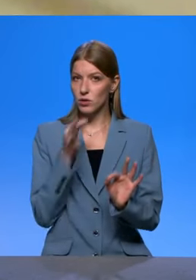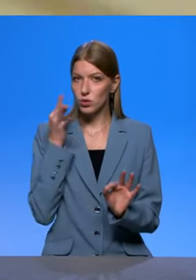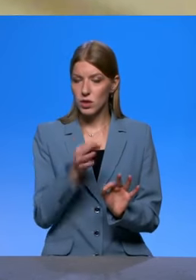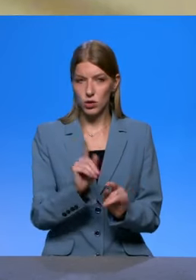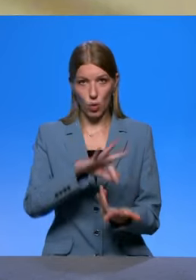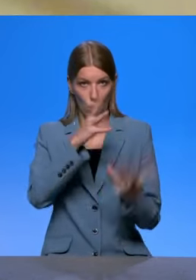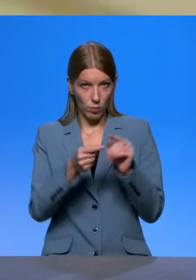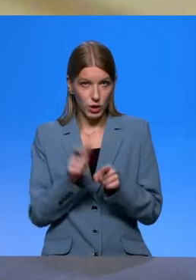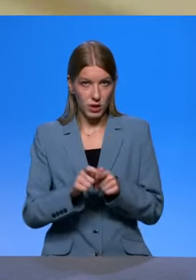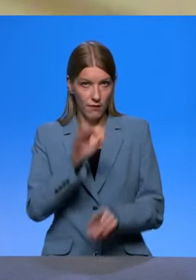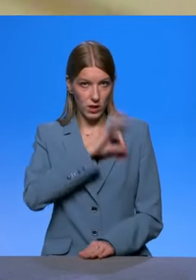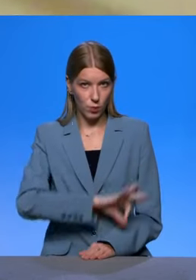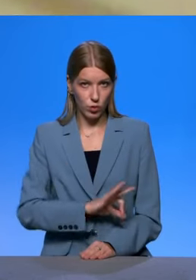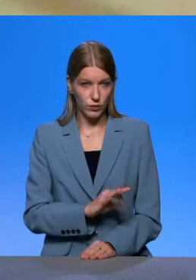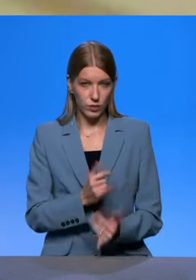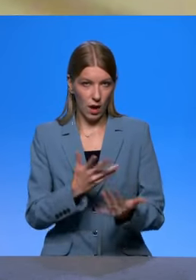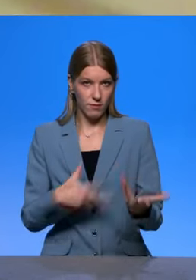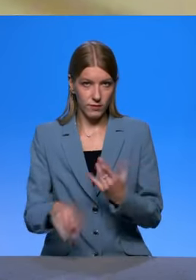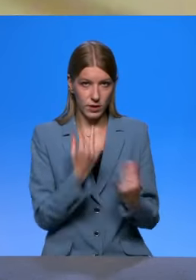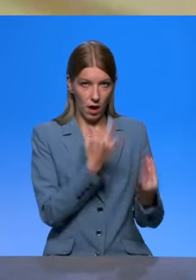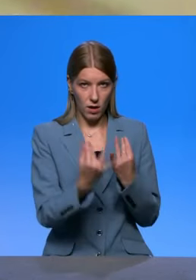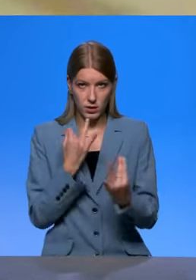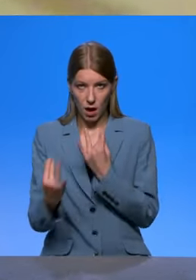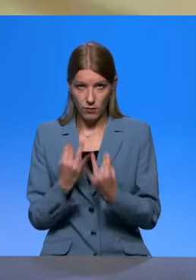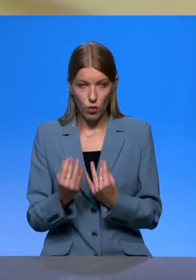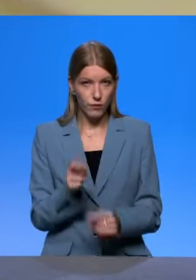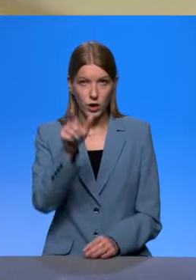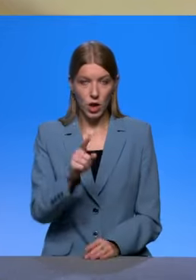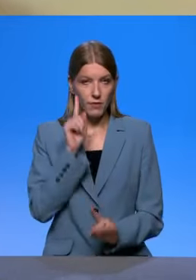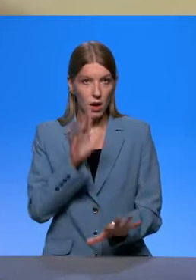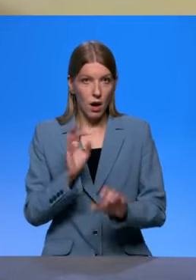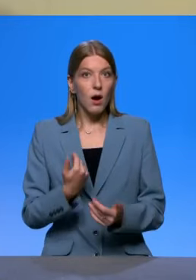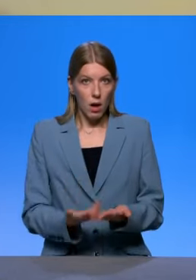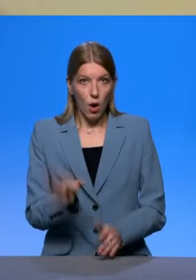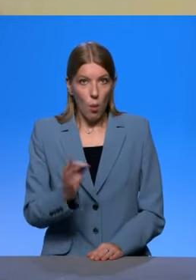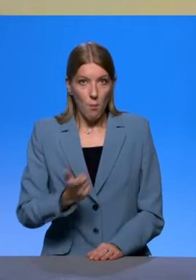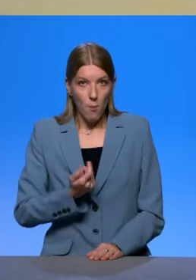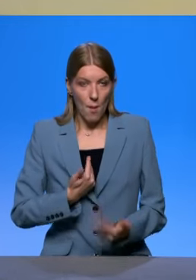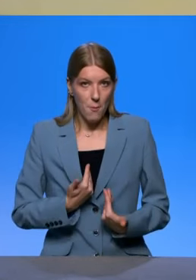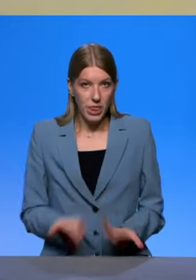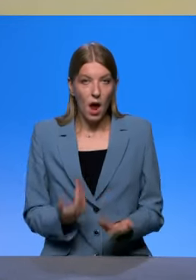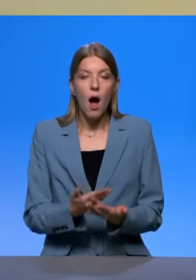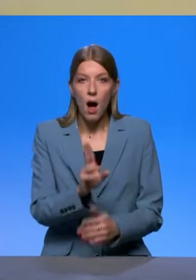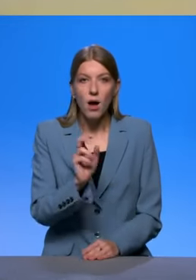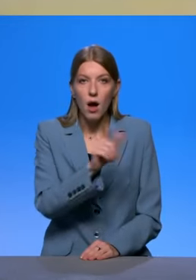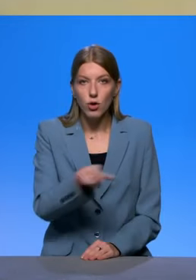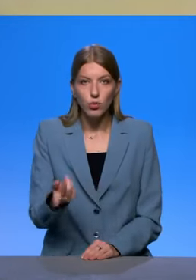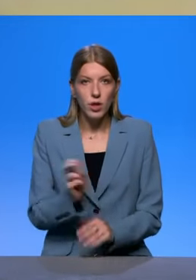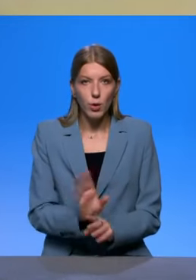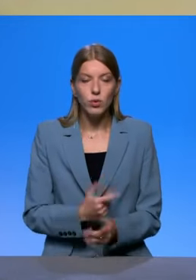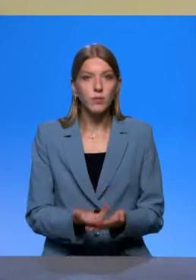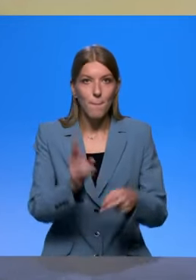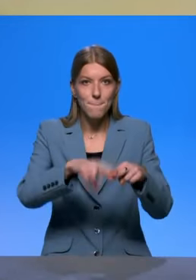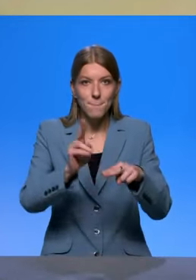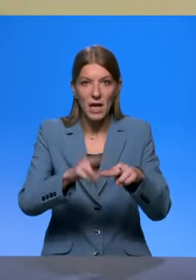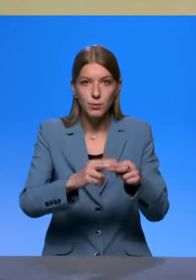словами, собственно, отделываются во всех этих разговорах, и человеку кажется, что это как раз про него. Ну а как? Люди же не приходят и говорят, а что там с паспортными данными